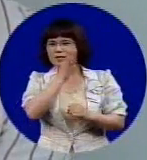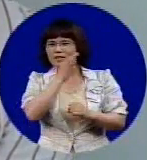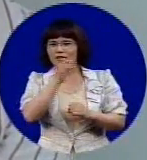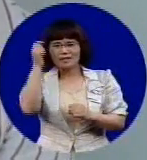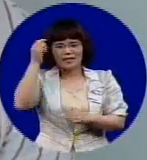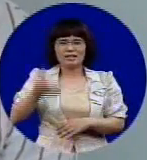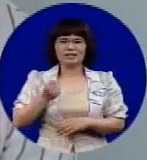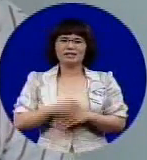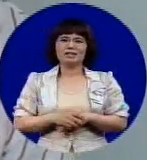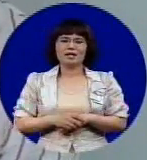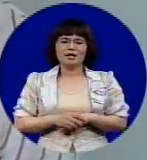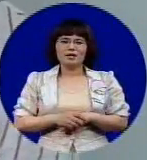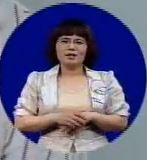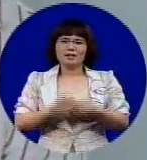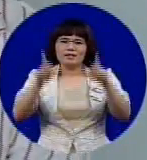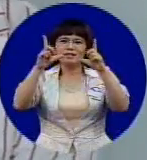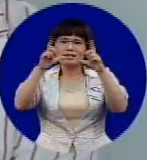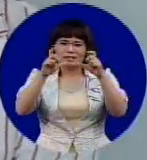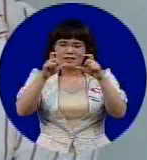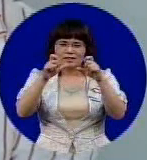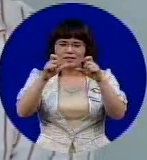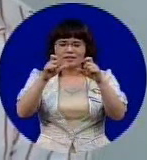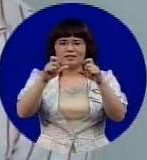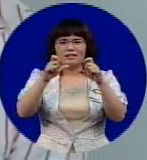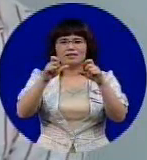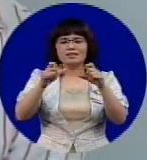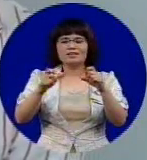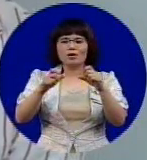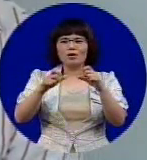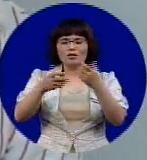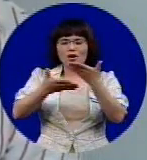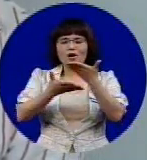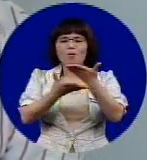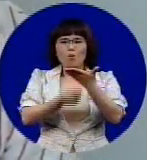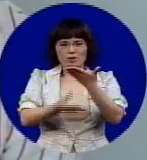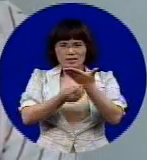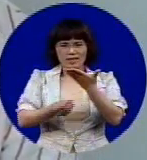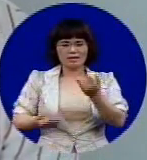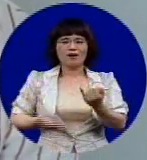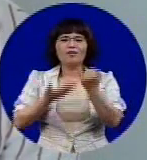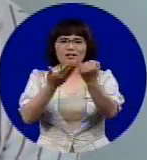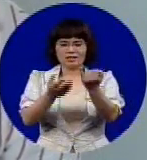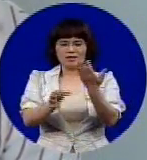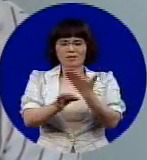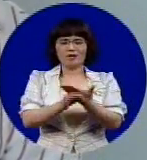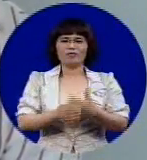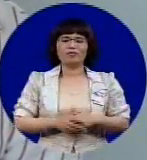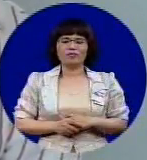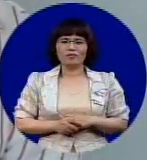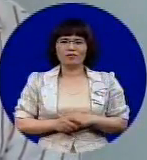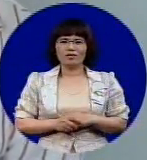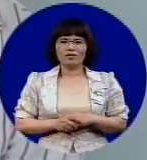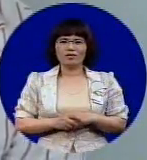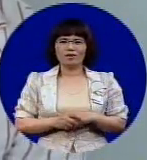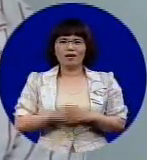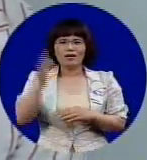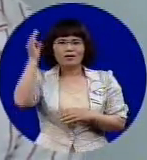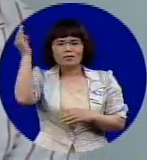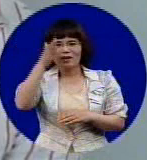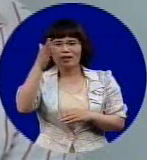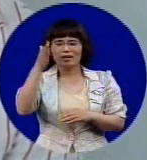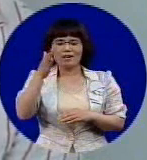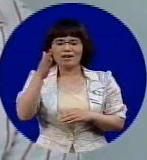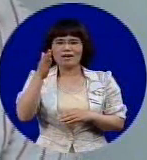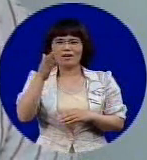그러시는데 막상 저희가 이제 사진을 찍어서 바로 또 촬영하고 바로 뽑아드리면 인쇄를 해서 드리면